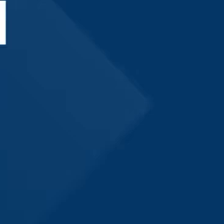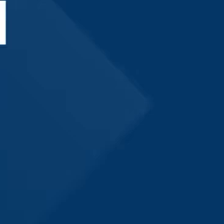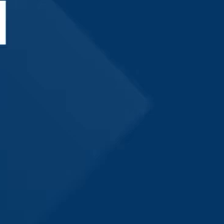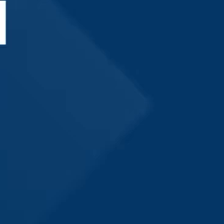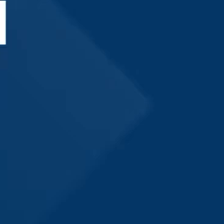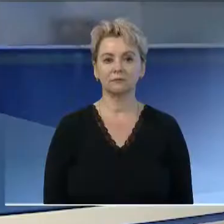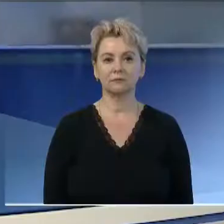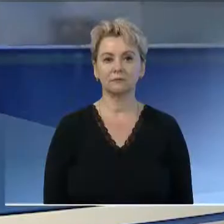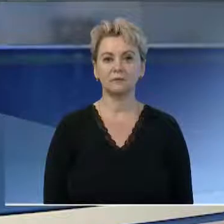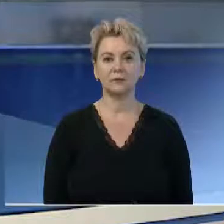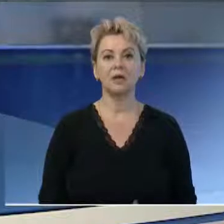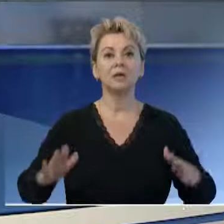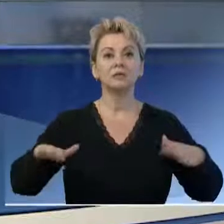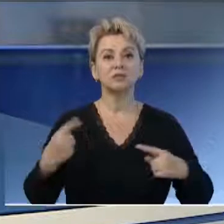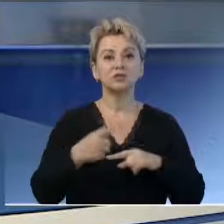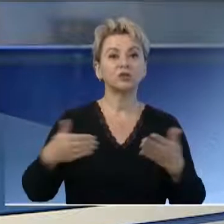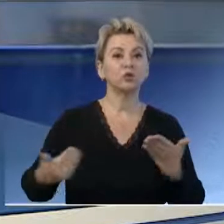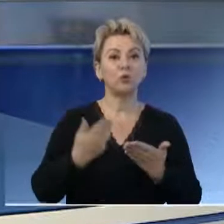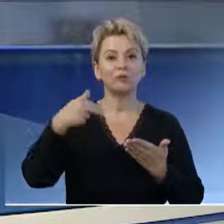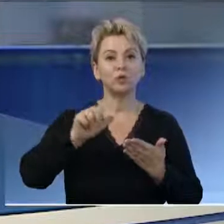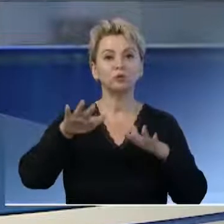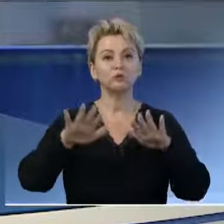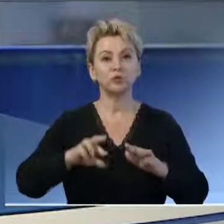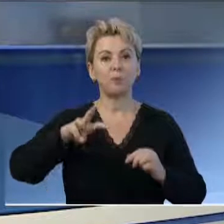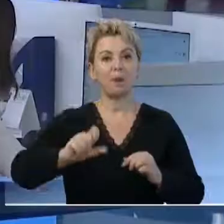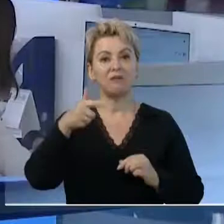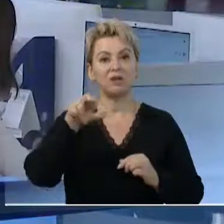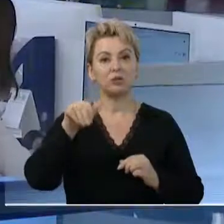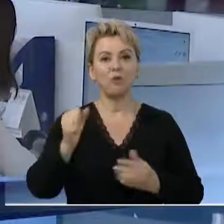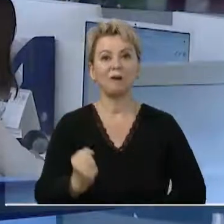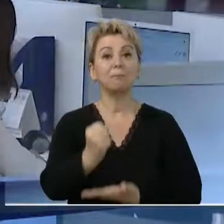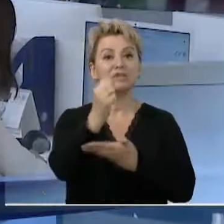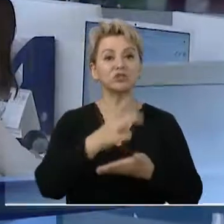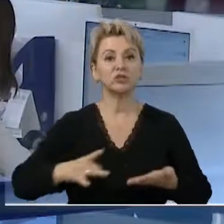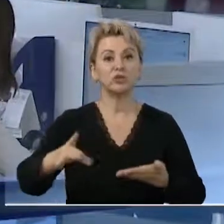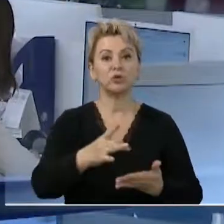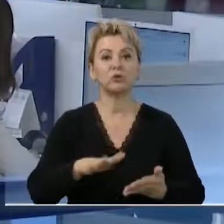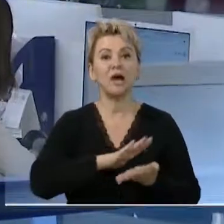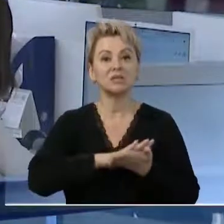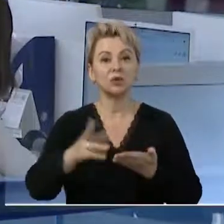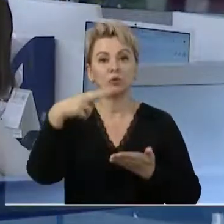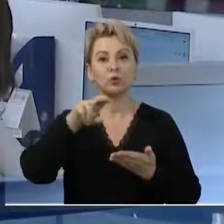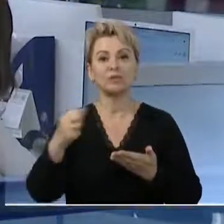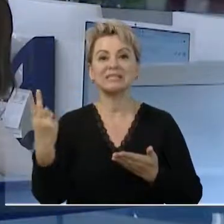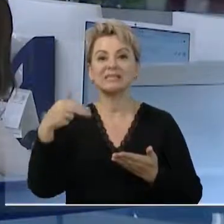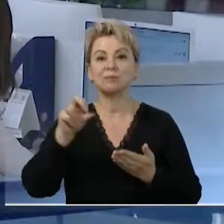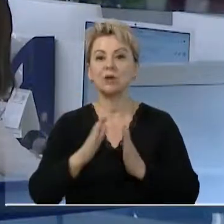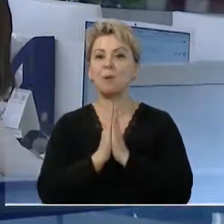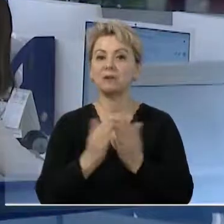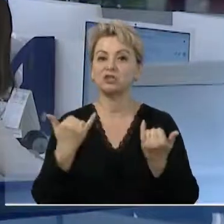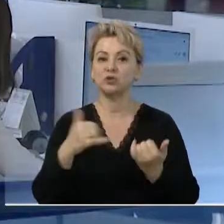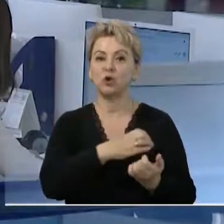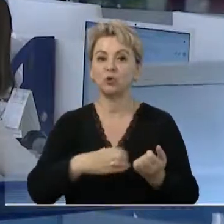918-556-84-99 и на сайте. Здравствуйте, это новости на Дону, в студии Мария Филинкова. Поддержать регион в выздоровлении Дона и Цимлы попросил